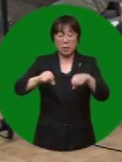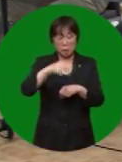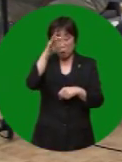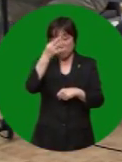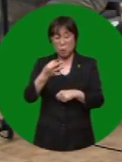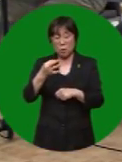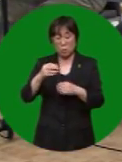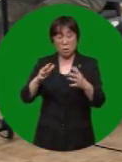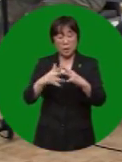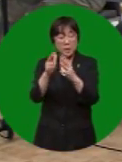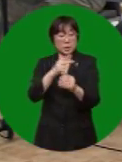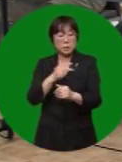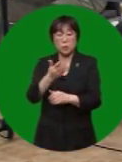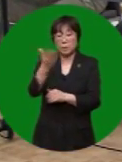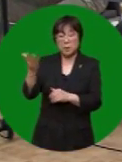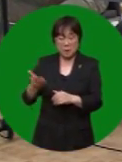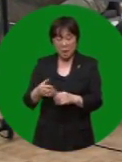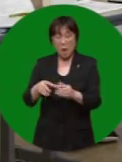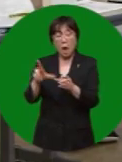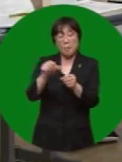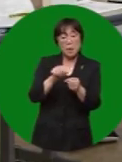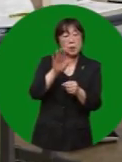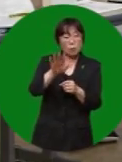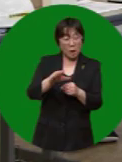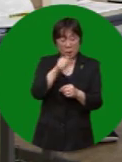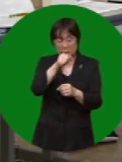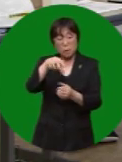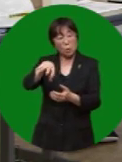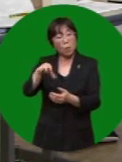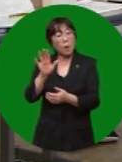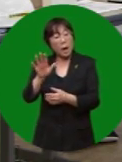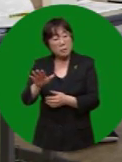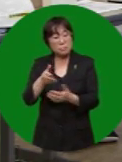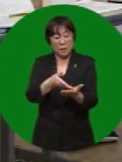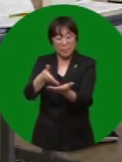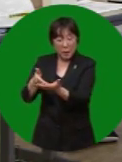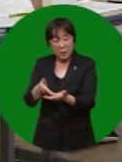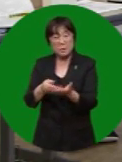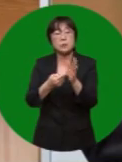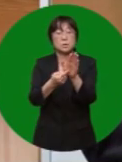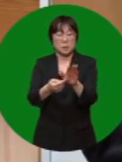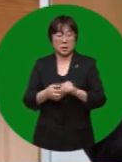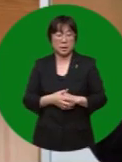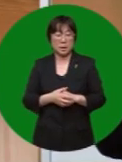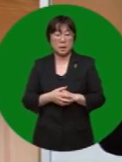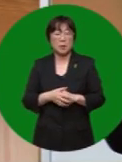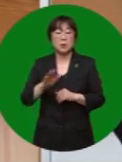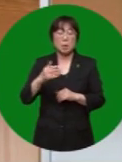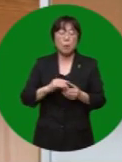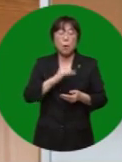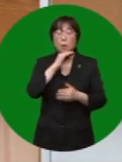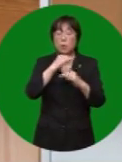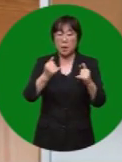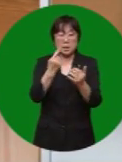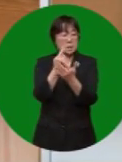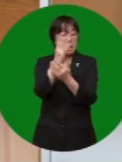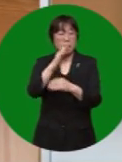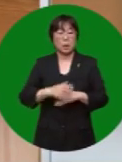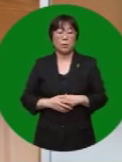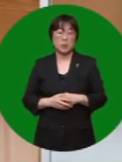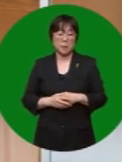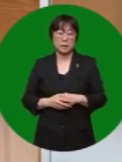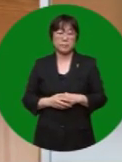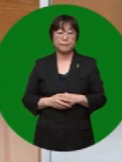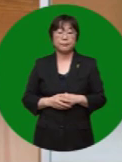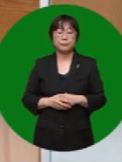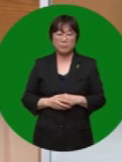プロである建築士の皆さんがね、こんなメリットあるよ、こんないいとこあるよっていうのをバー出してもらってね、まあ、ただ高齢者だけじゃないよと、赤尾さんの